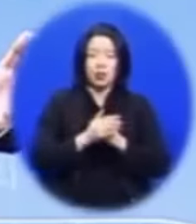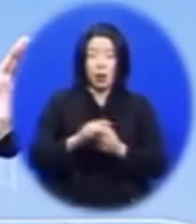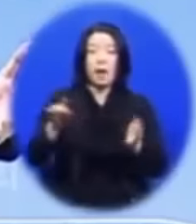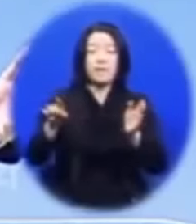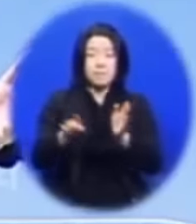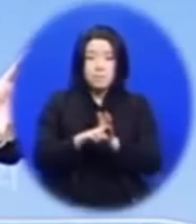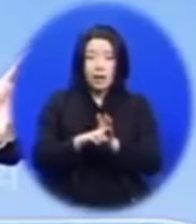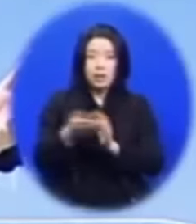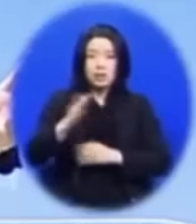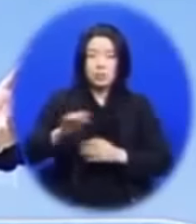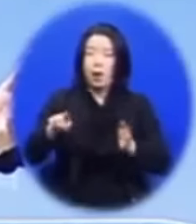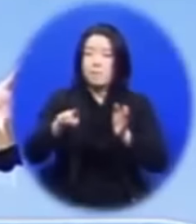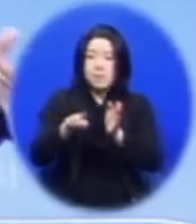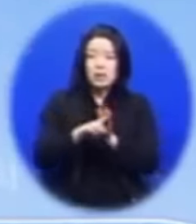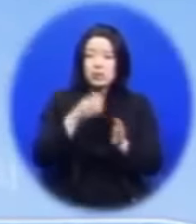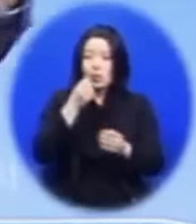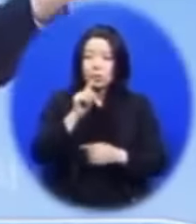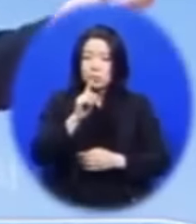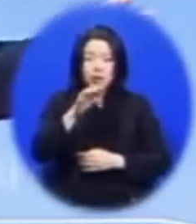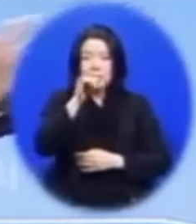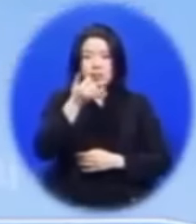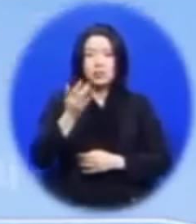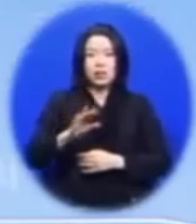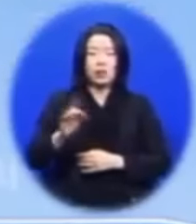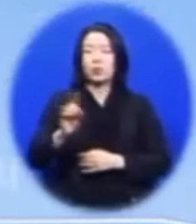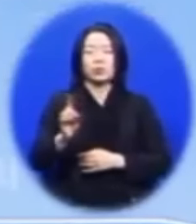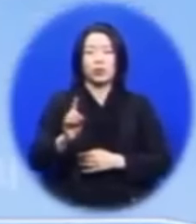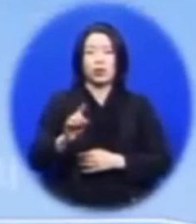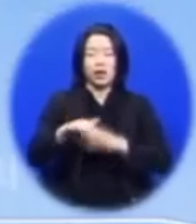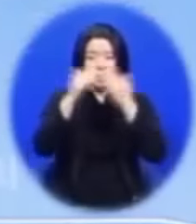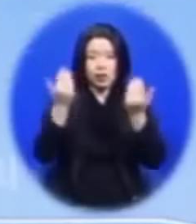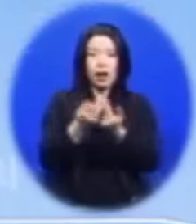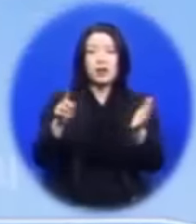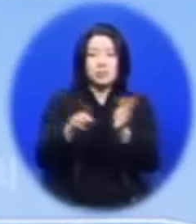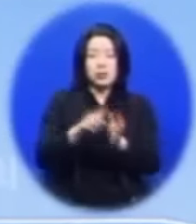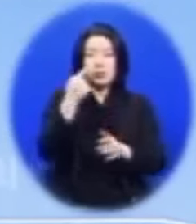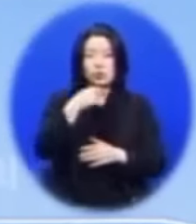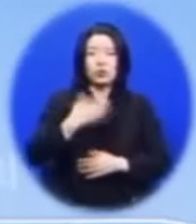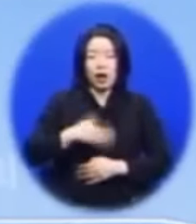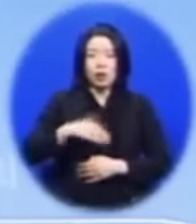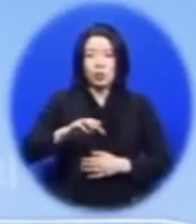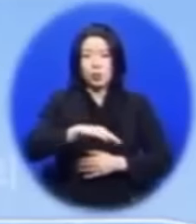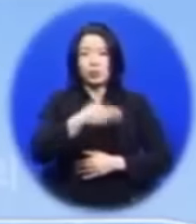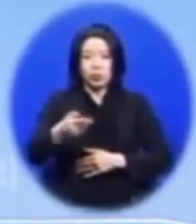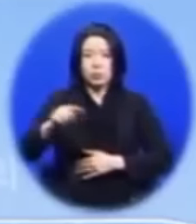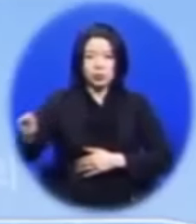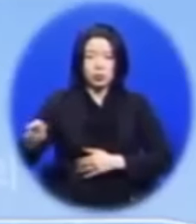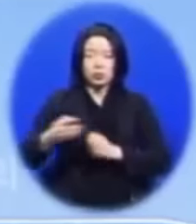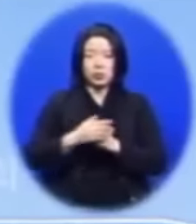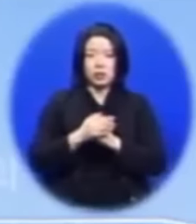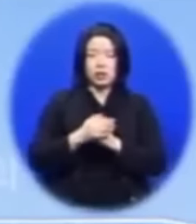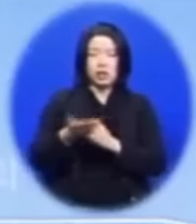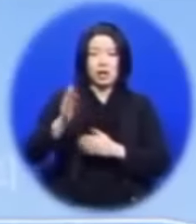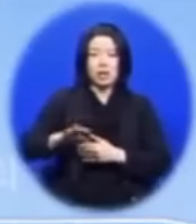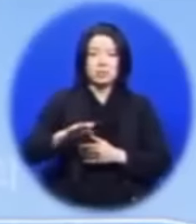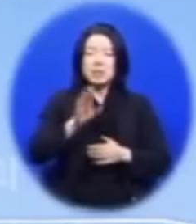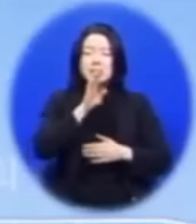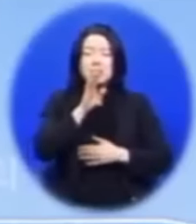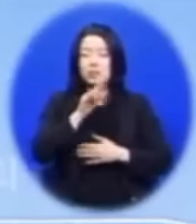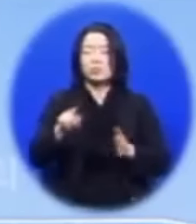되는데 어떻게 믿는 되는데 뭐 다 믿는 줄로 넘어가는 거죠 실제로는 삶으로는 안 믿는데